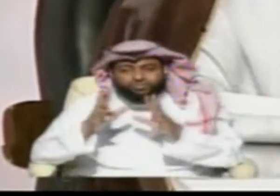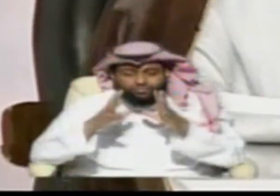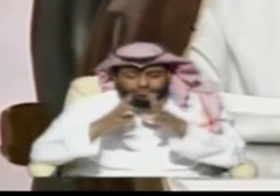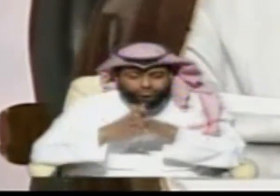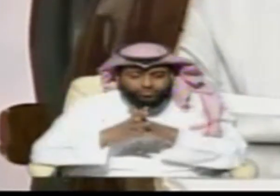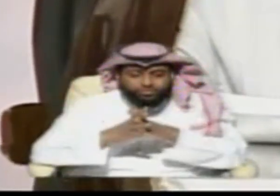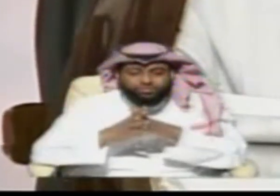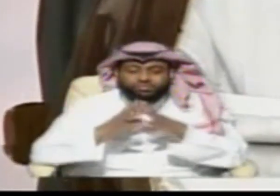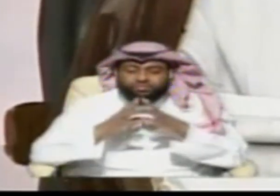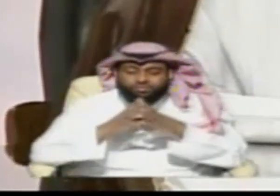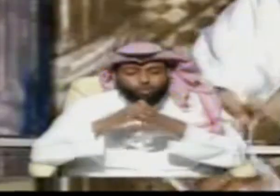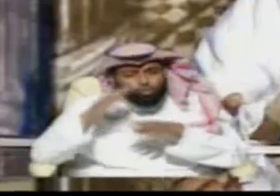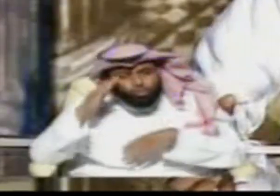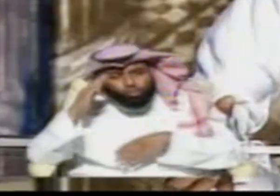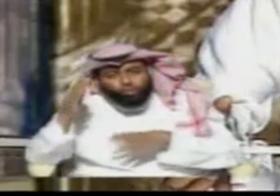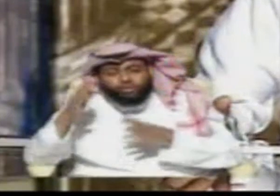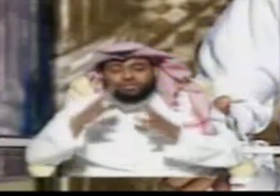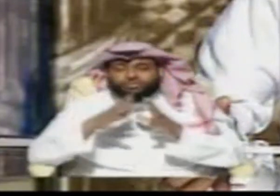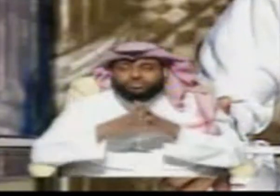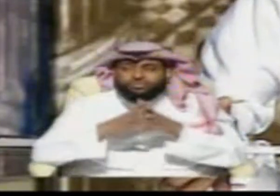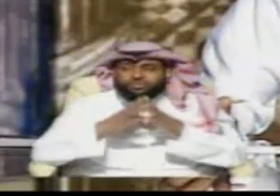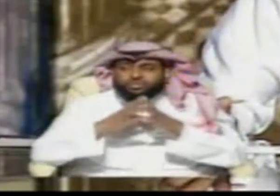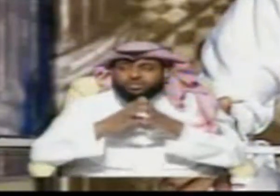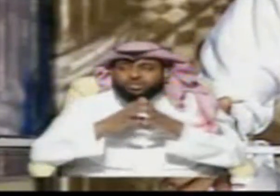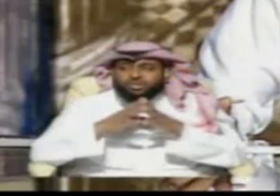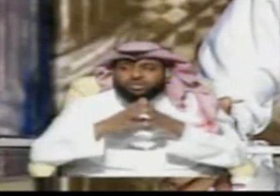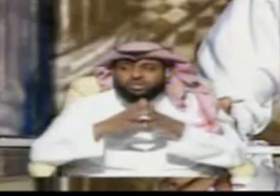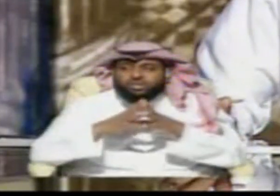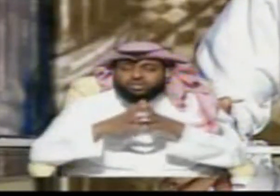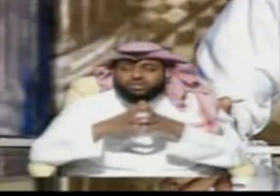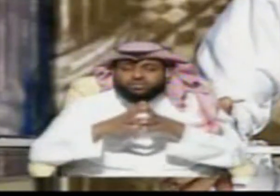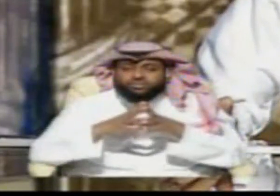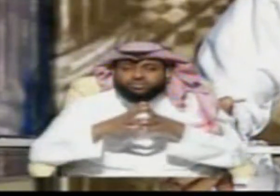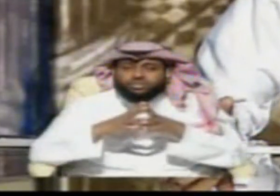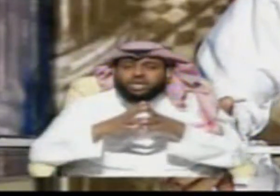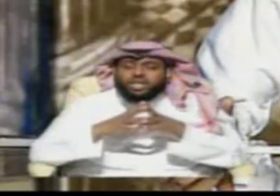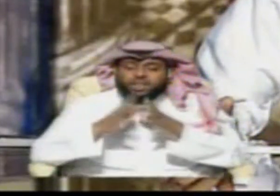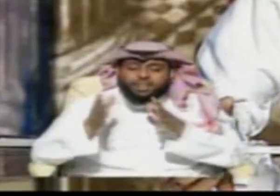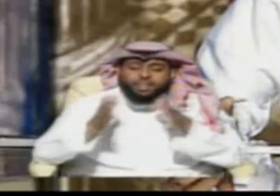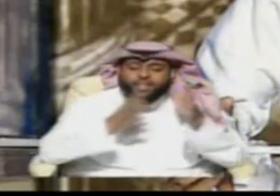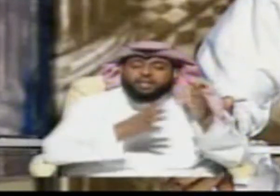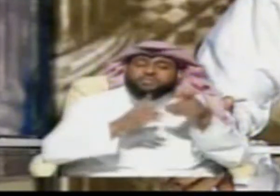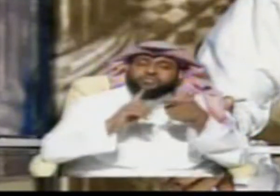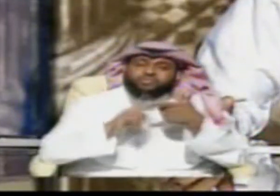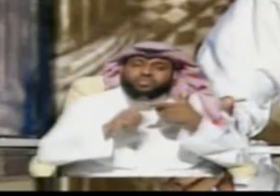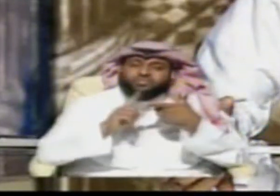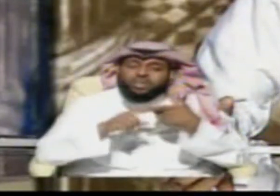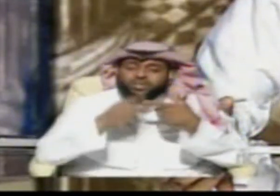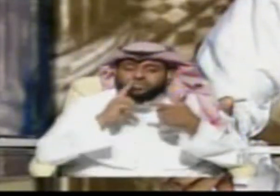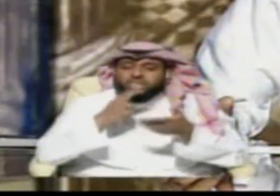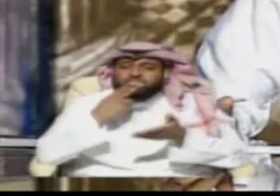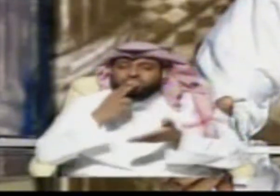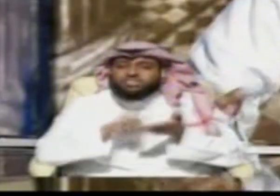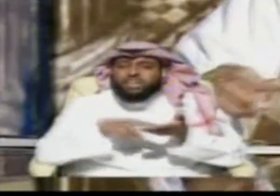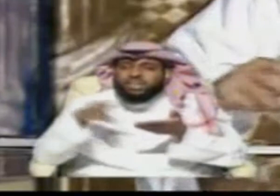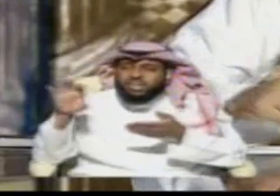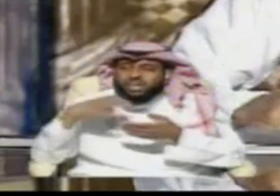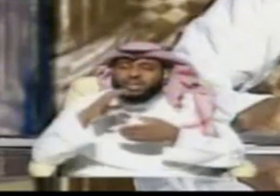باعتزال المصلى. نعم، بارك الله فيكم فضيلة الشيخ. الأخ الكريم هنا رسالة من